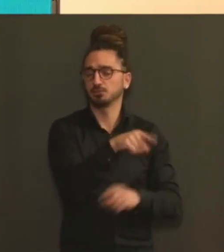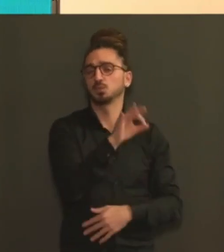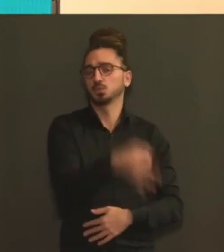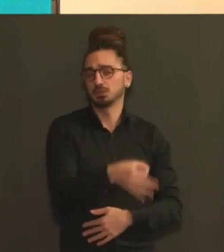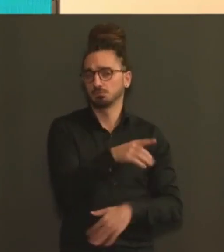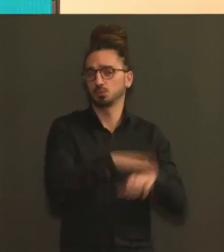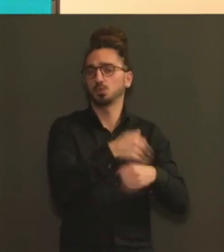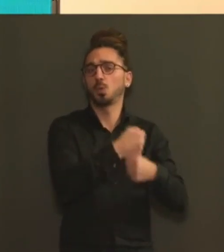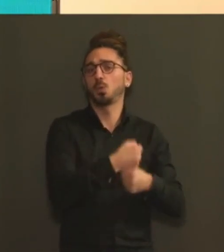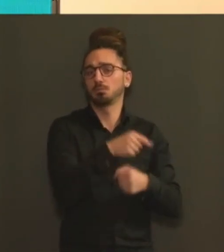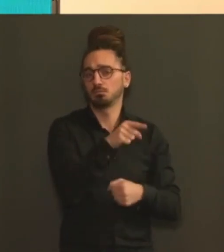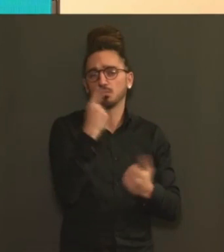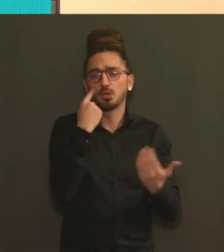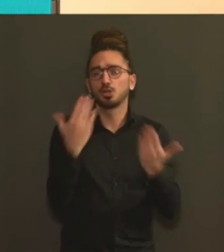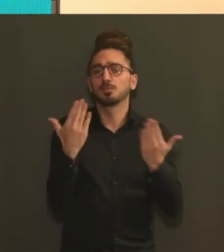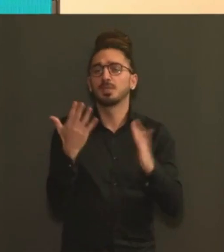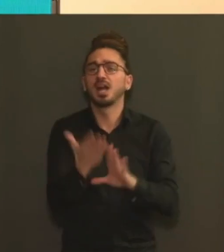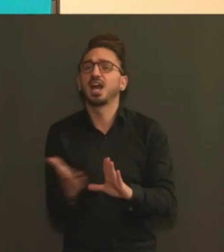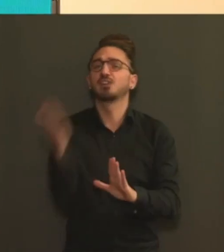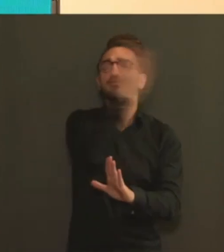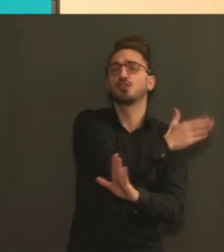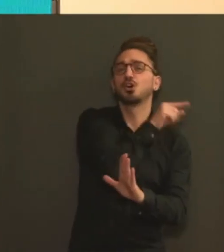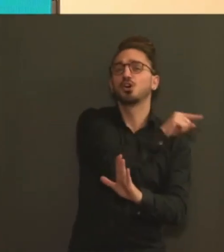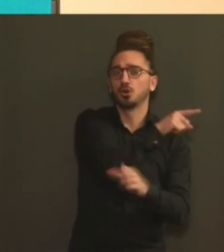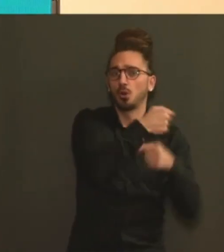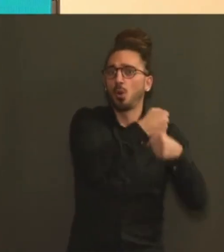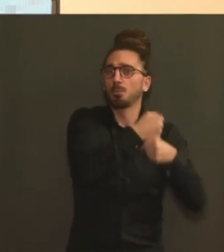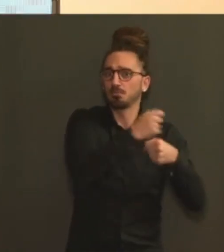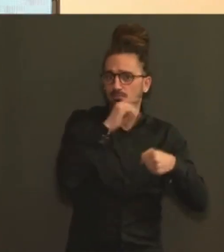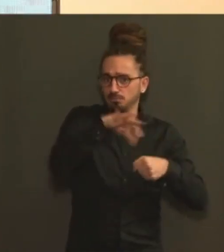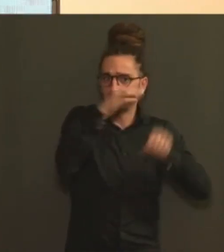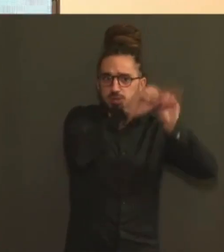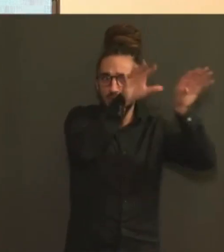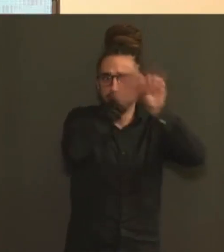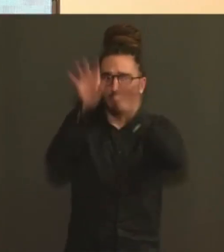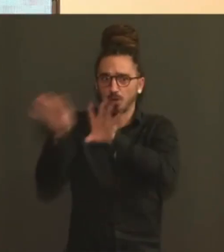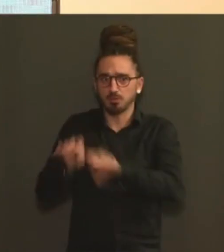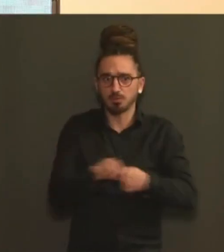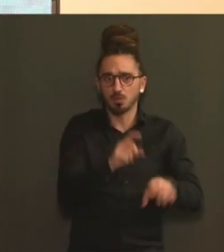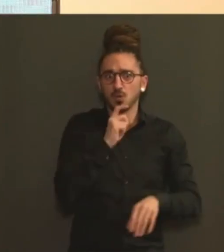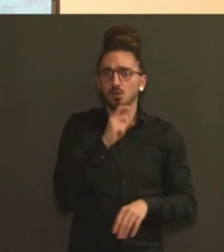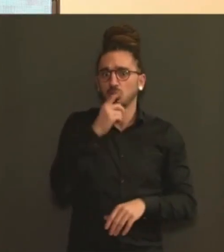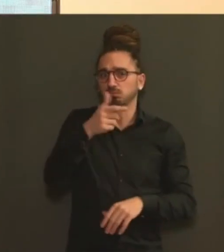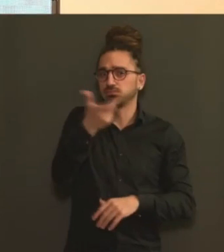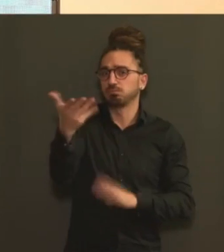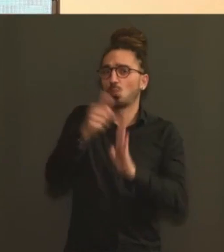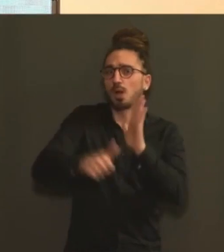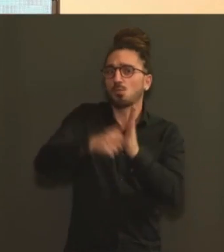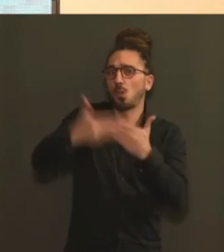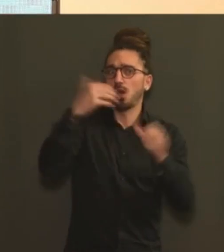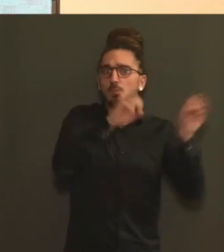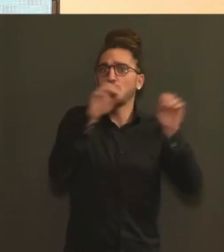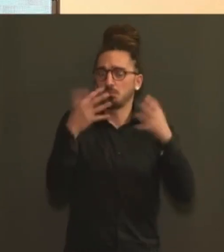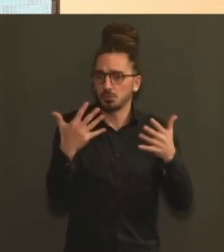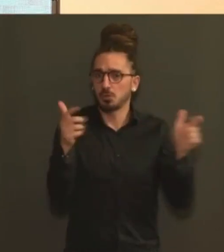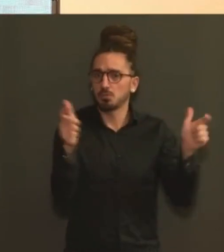contexte où les foyers s'y multipliaient comme c'était le cas il y a quelques semaines ou un mois et demi. Que voit-on? Eh bien,